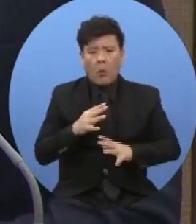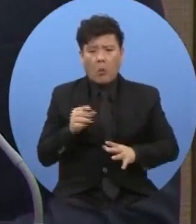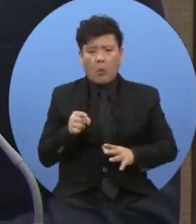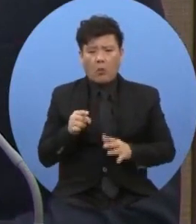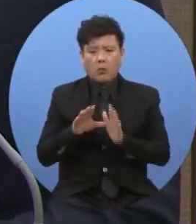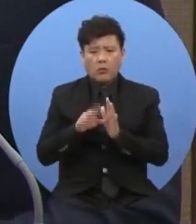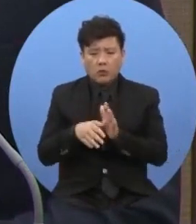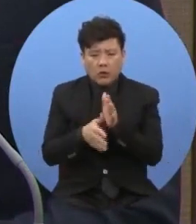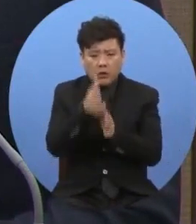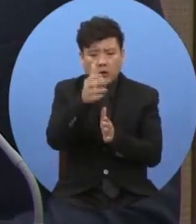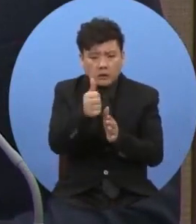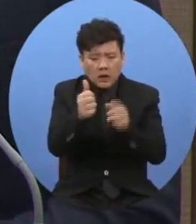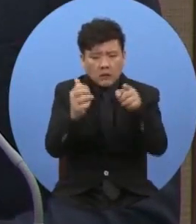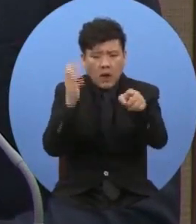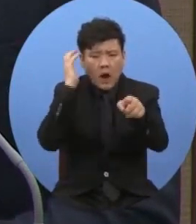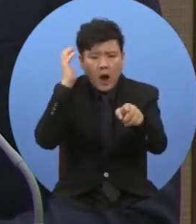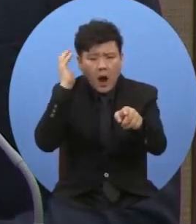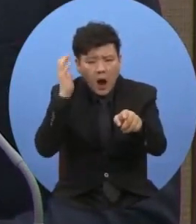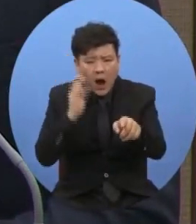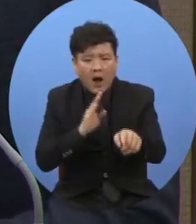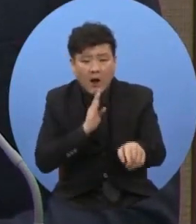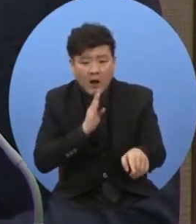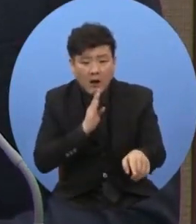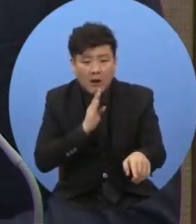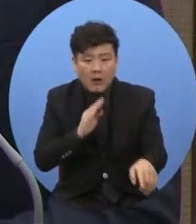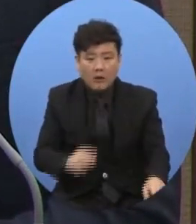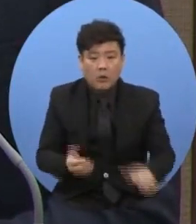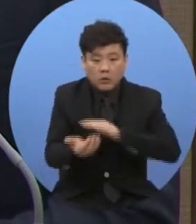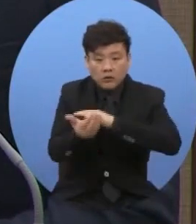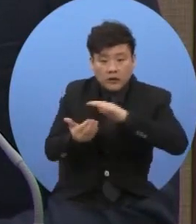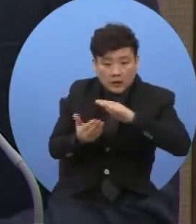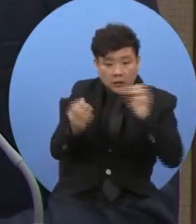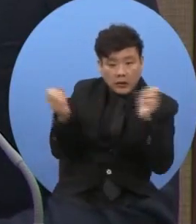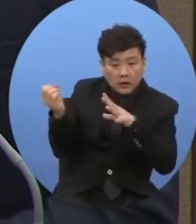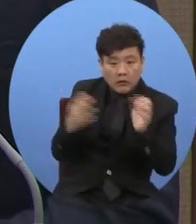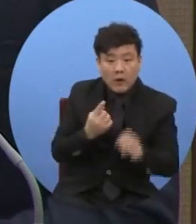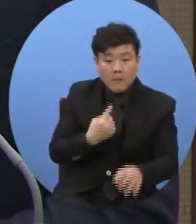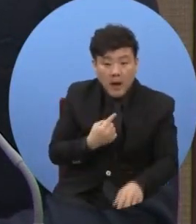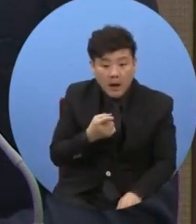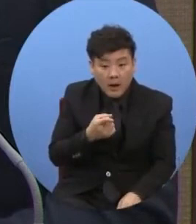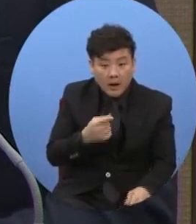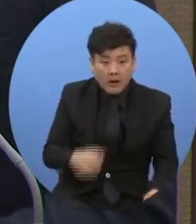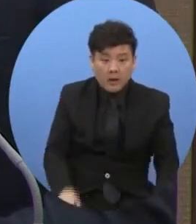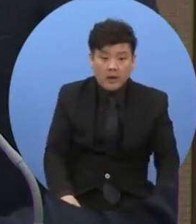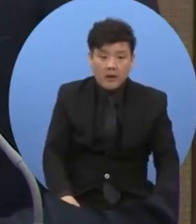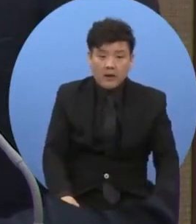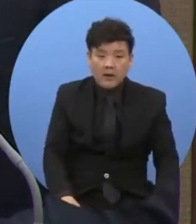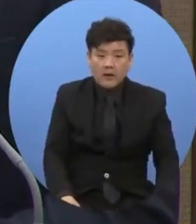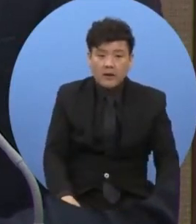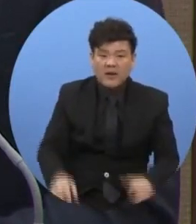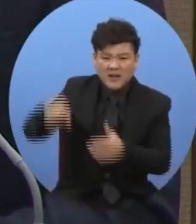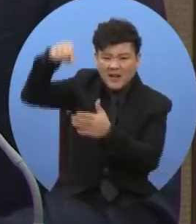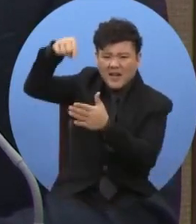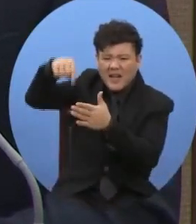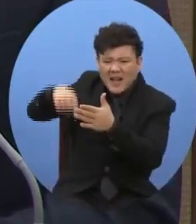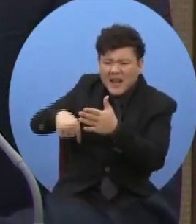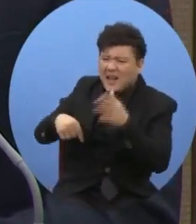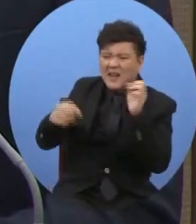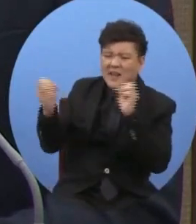가장 시장님이 난처했겠구나 생각이 들었거든요. 혹시 뭐 사전에 논의된 내용이 있었을까요? 예, 뭐 깊이 있는 논의는